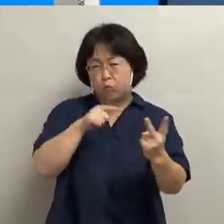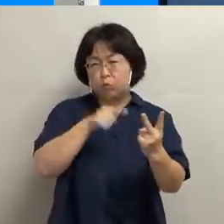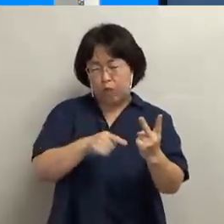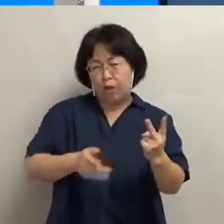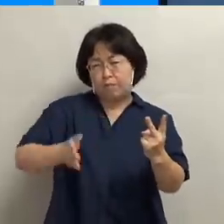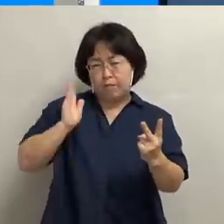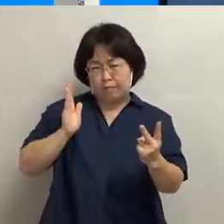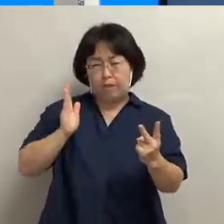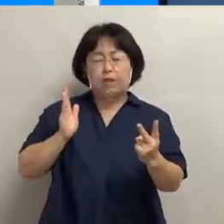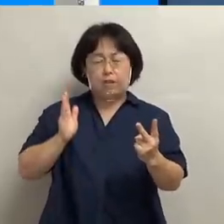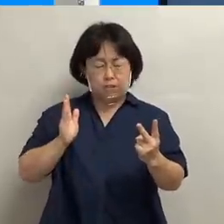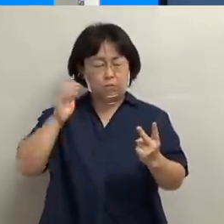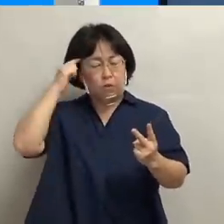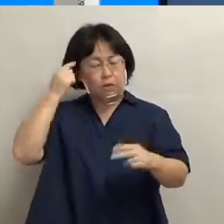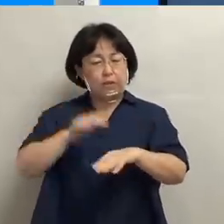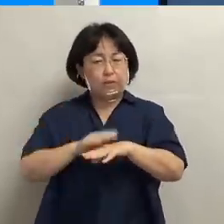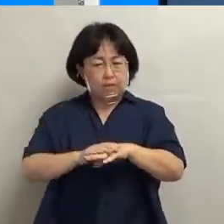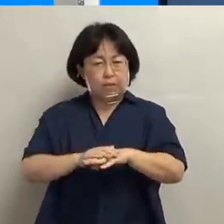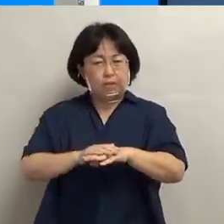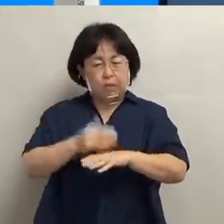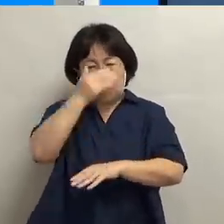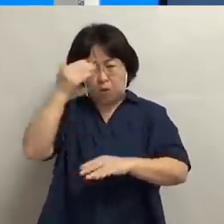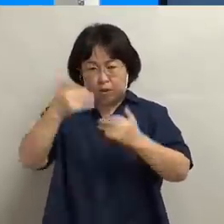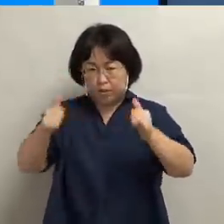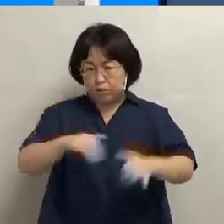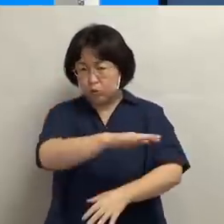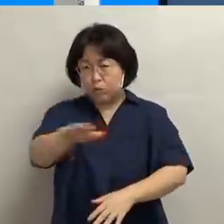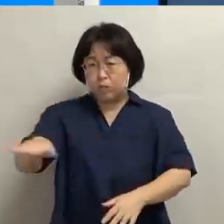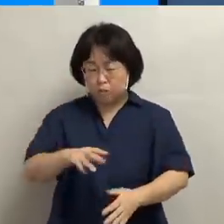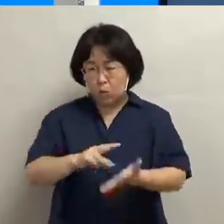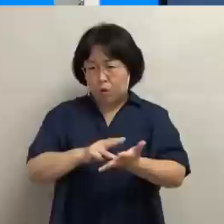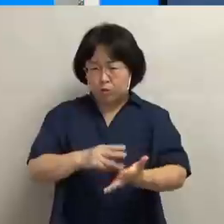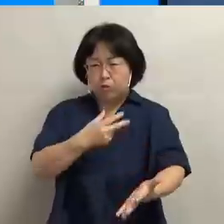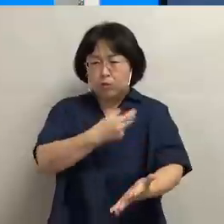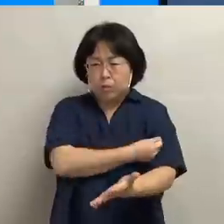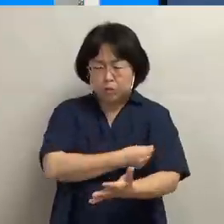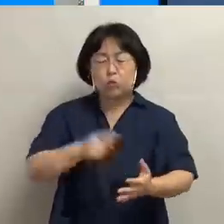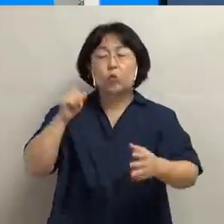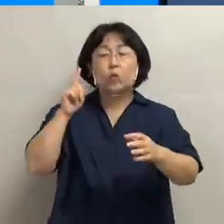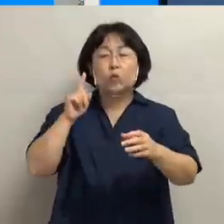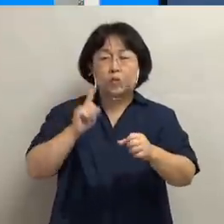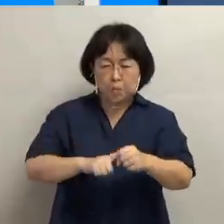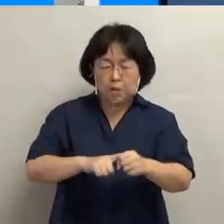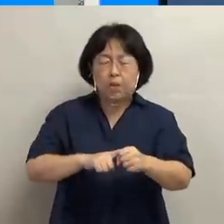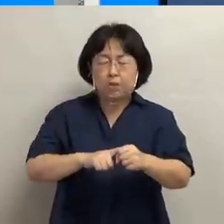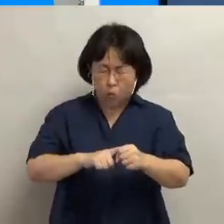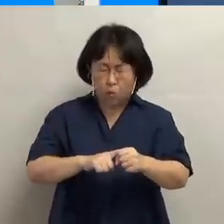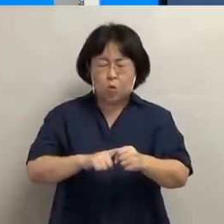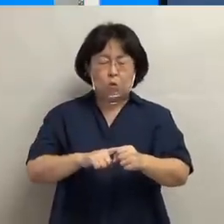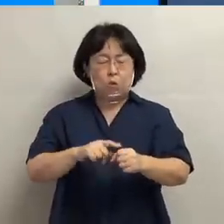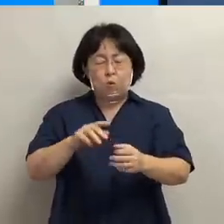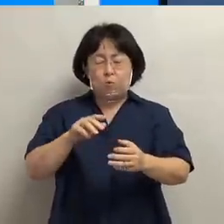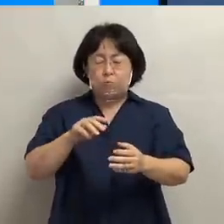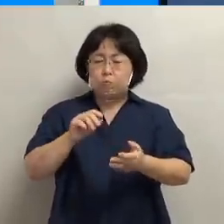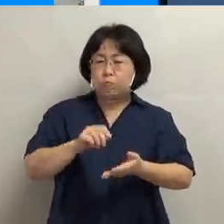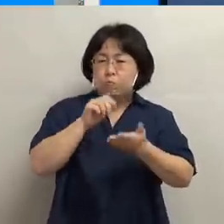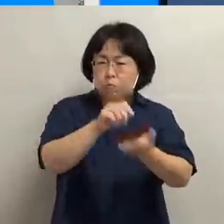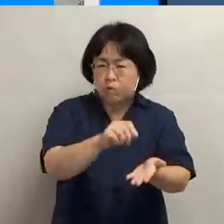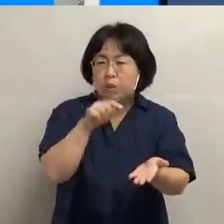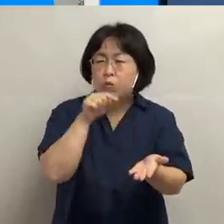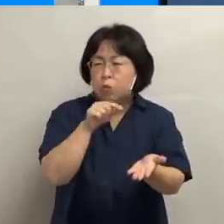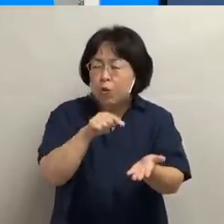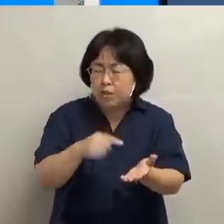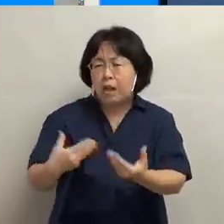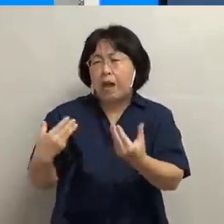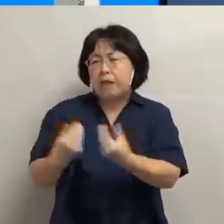大賛成だということでまぁ若者はつい促進のためのインセンティブに異論があるとこの1点で反対されたということですの